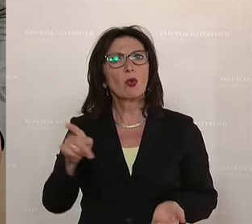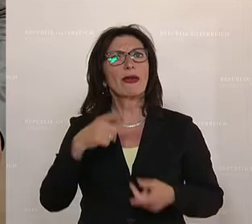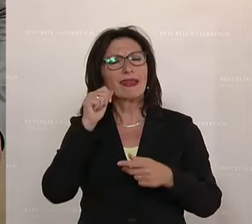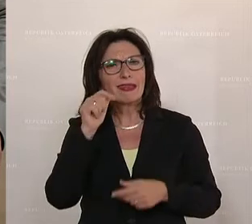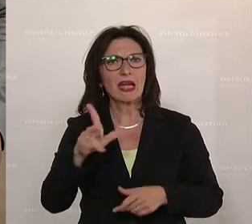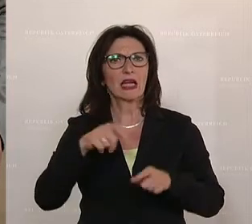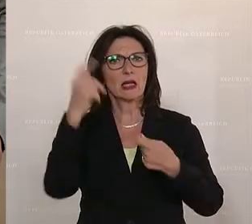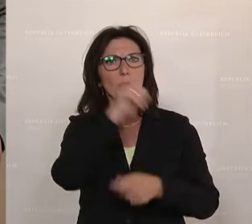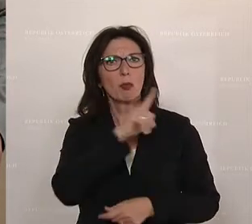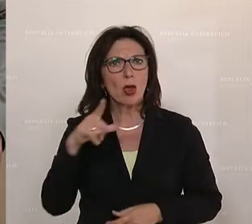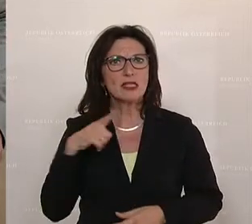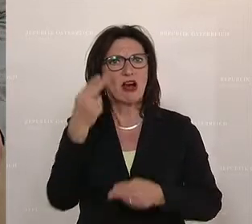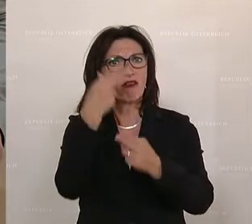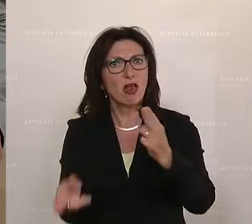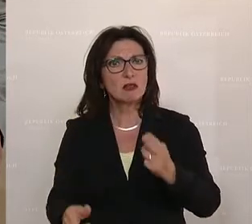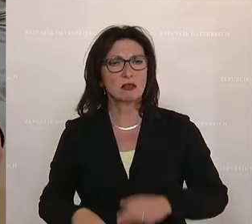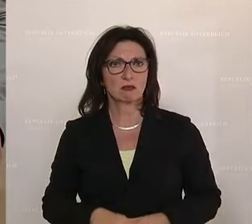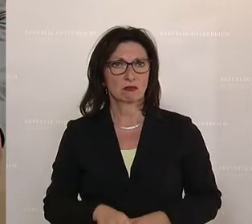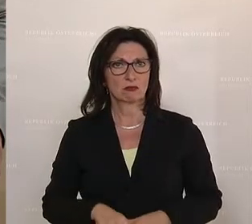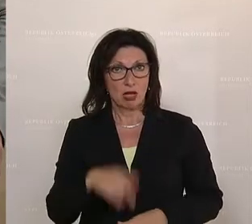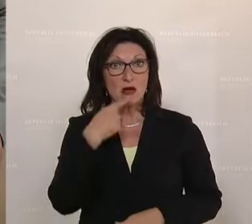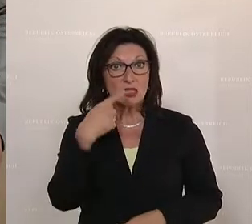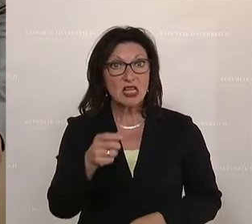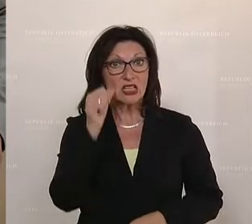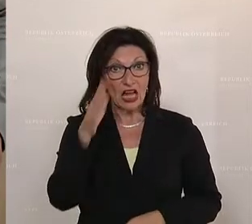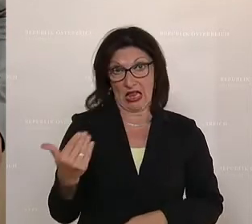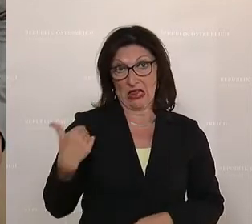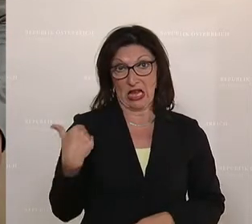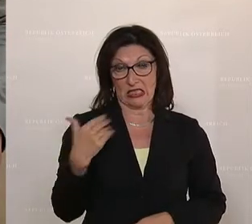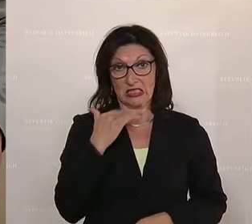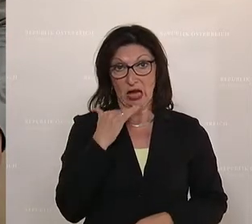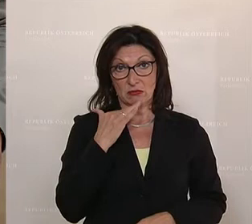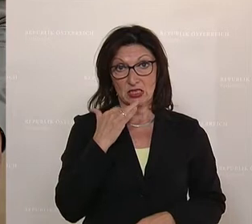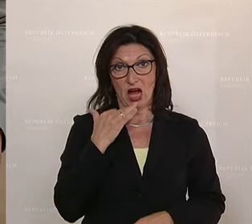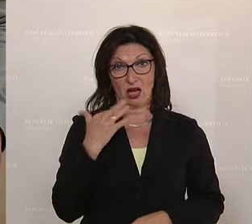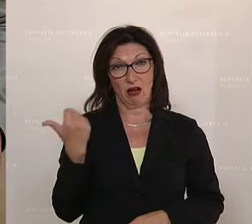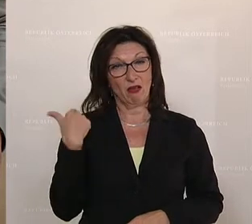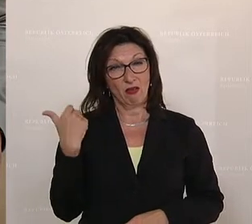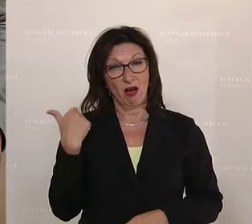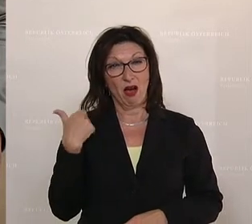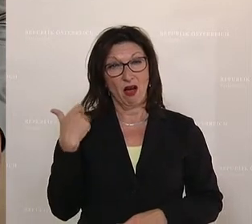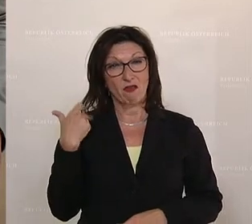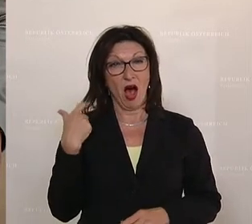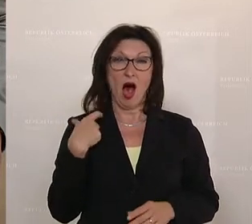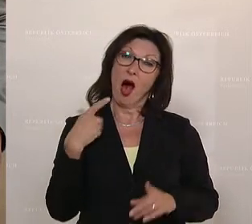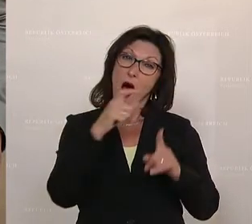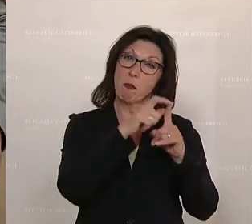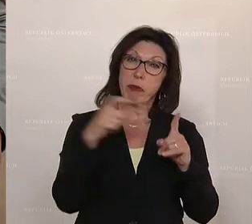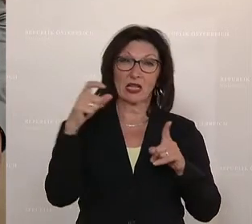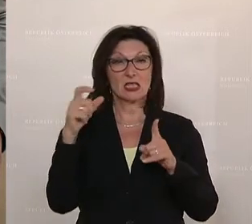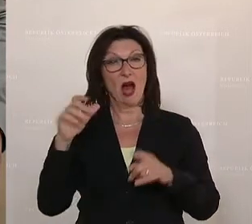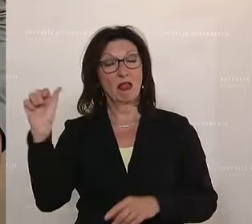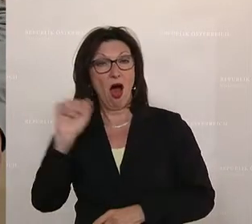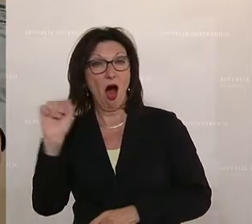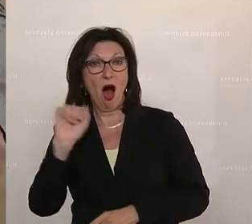Polizisten gibt. Sagen wir zum Beispiel auch, dass es erst am letzten Samstag eine Schießerei zwischen Pakistani und Afghanen gab,